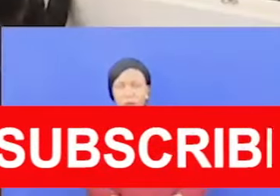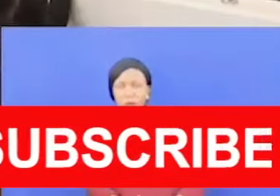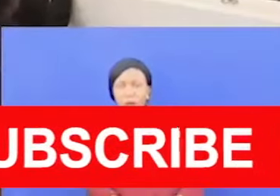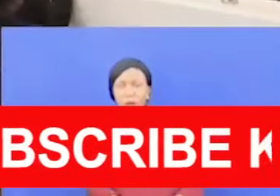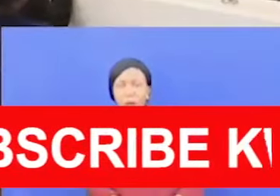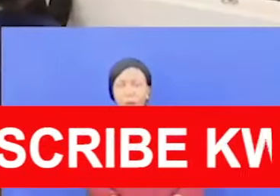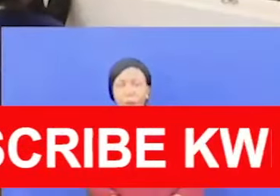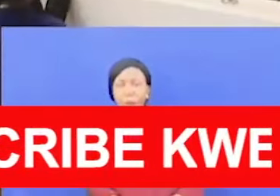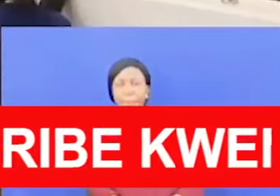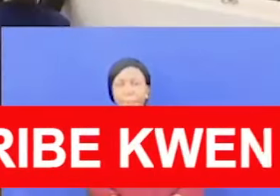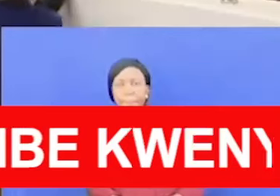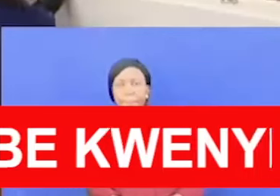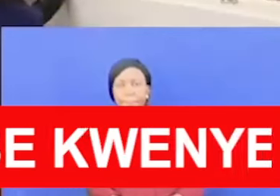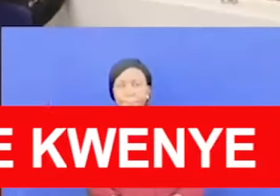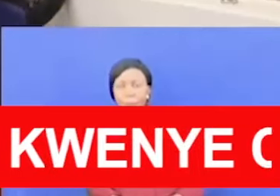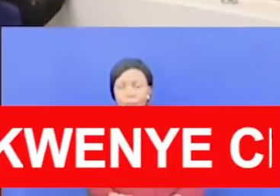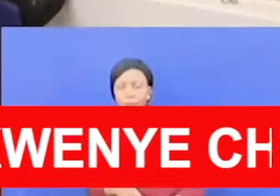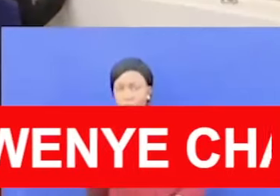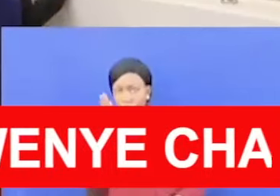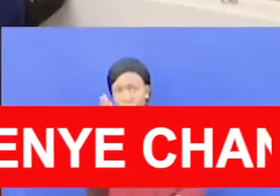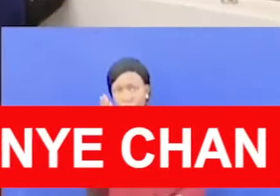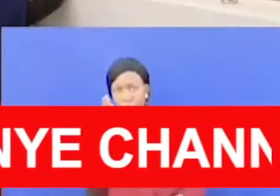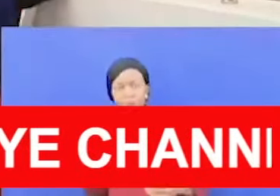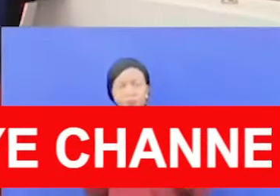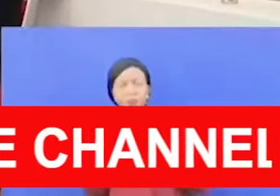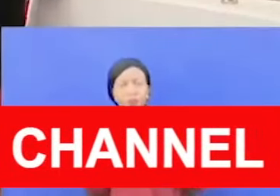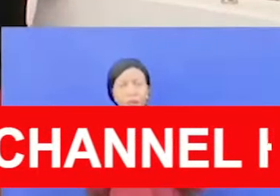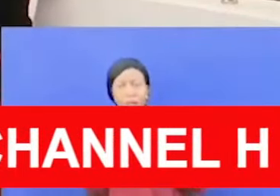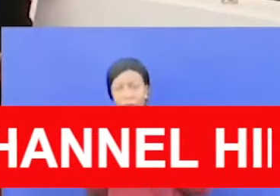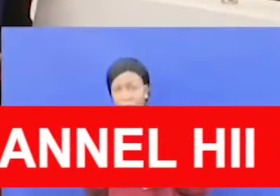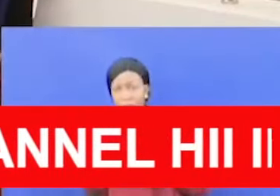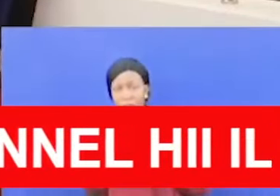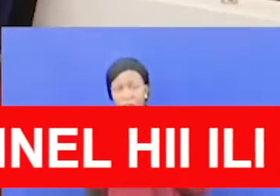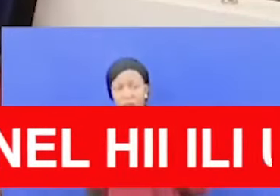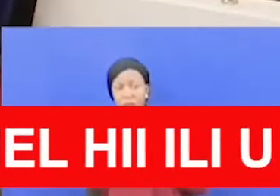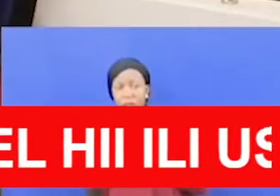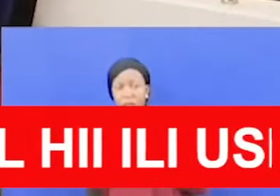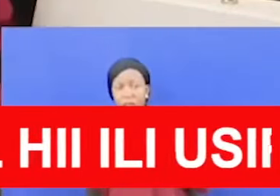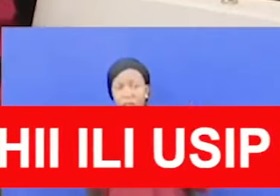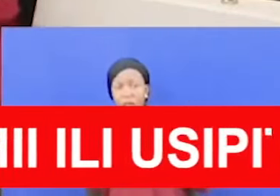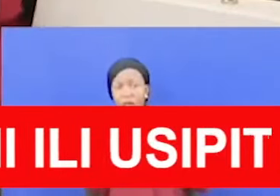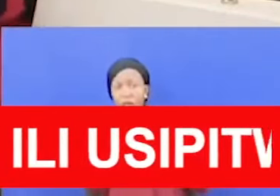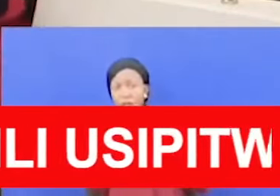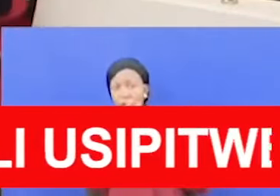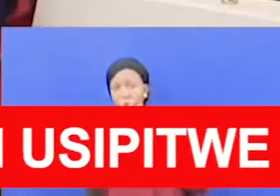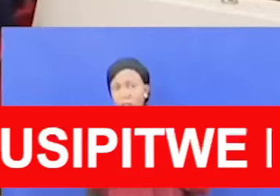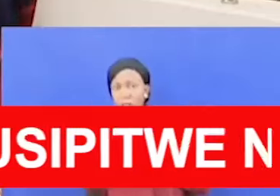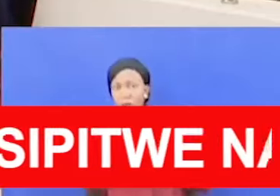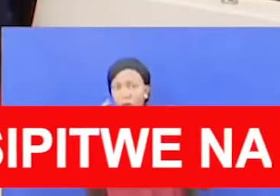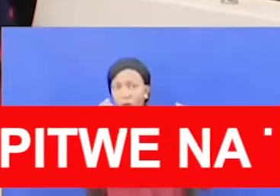Mheshimiwa mwenyekiti, nakushukuru. Nilikusudia na mimi kusimama kwa kanuni namba 54 nikiongelea hoja hiyo